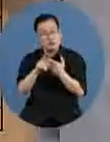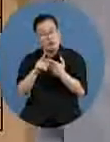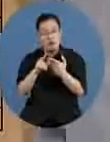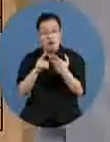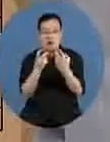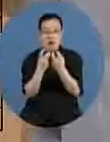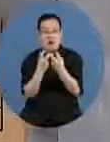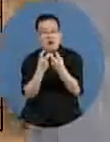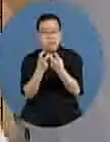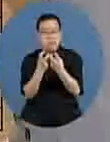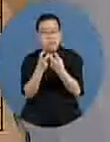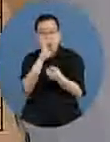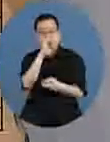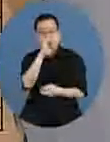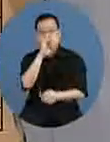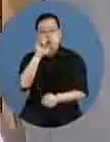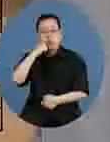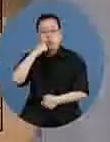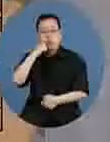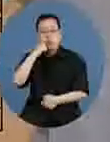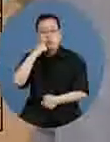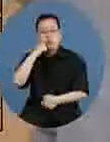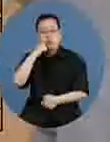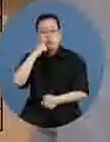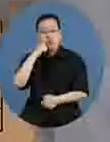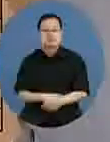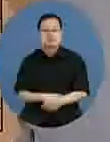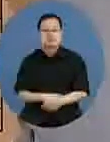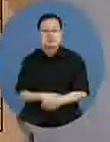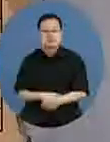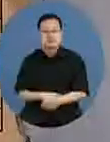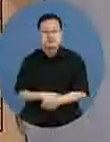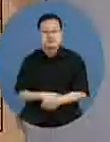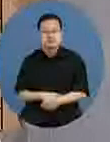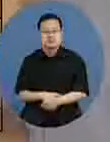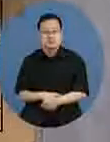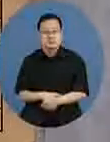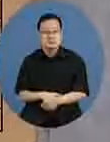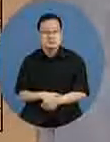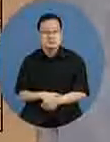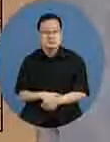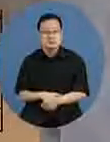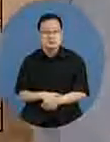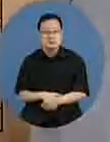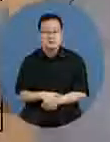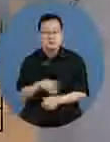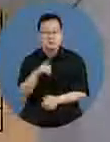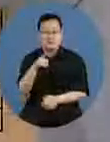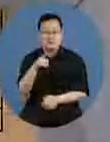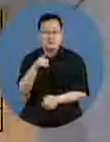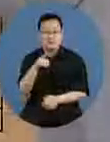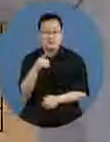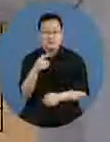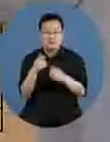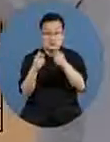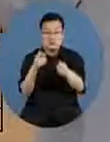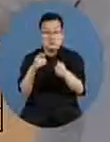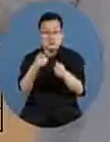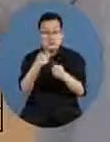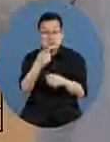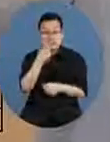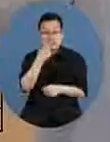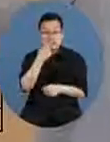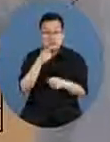이렇게 이어서요. 네, 여기를 끊어도 이렇게 여기를 놓거든요. 그럼 이어도 나가게 되면